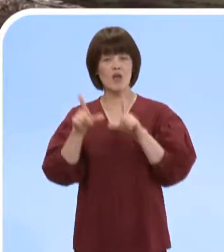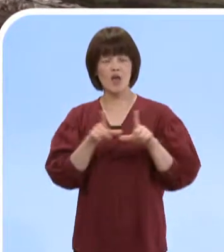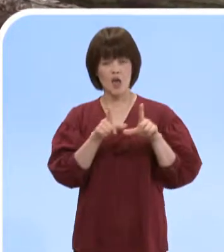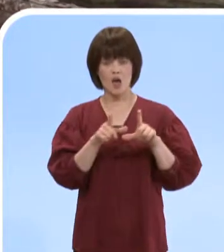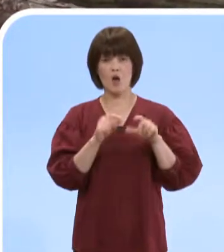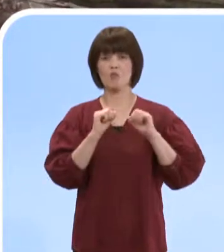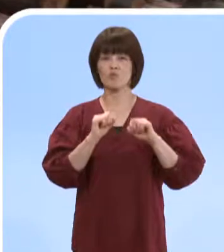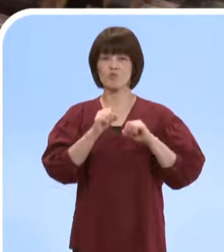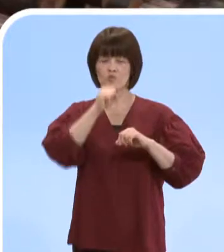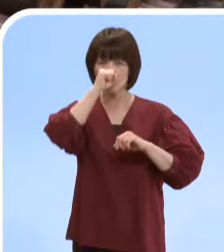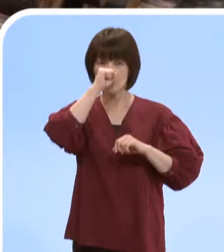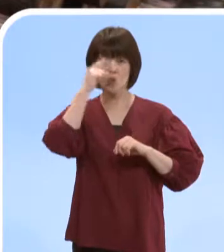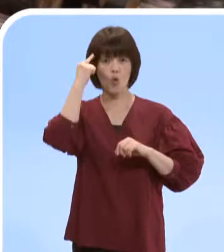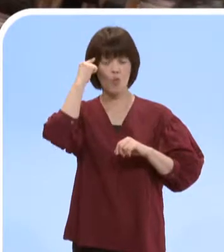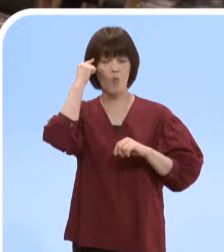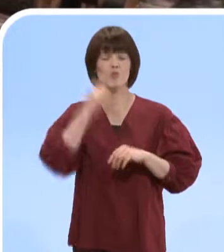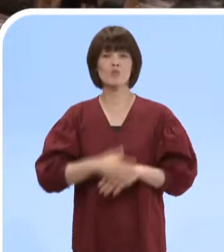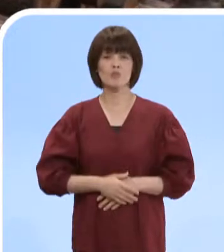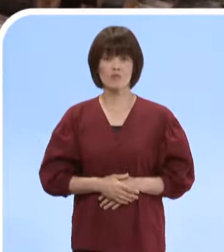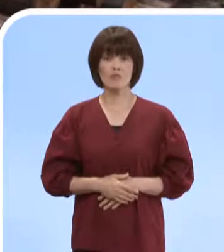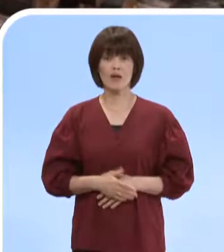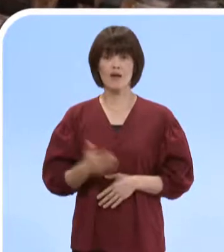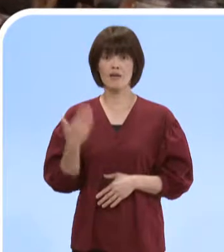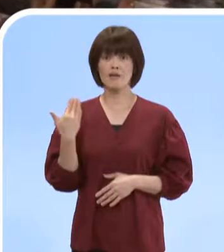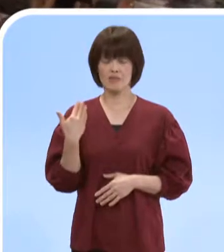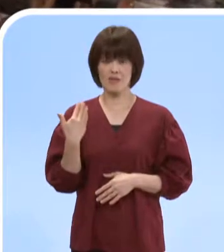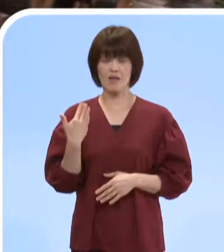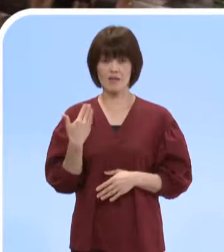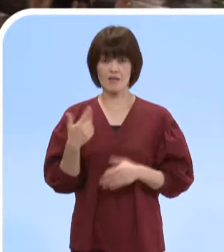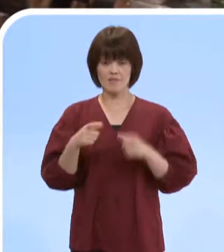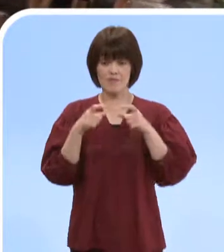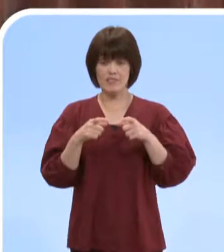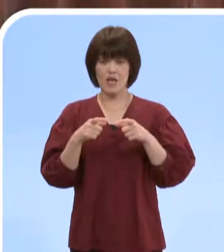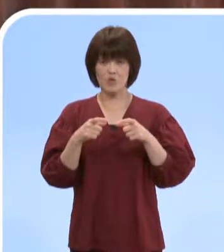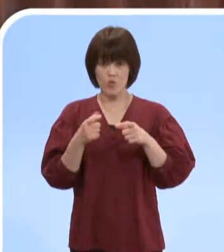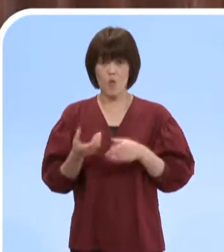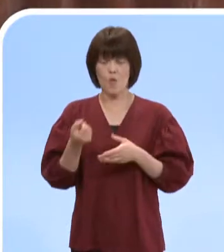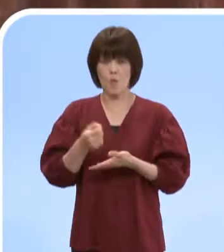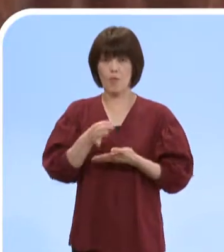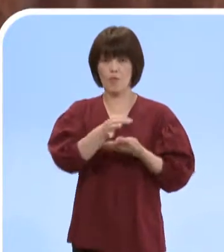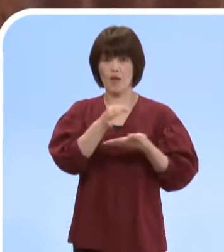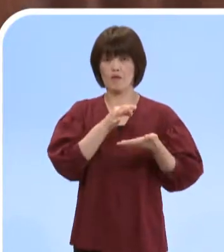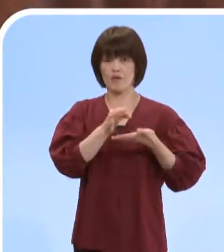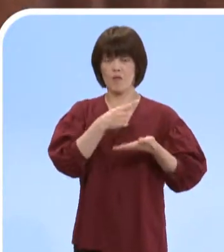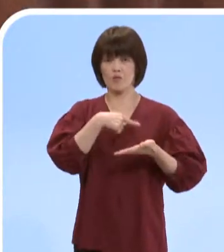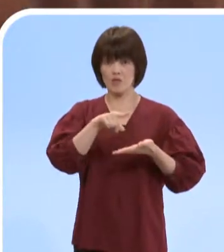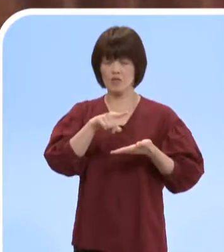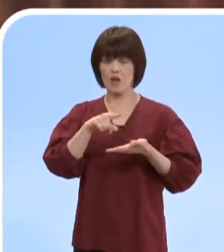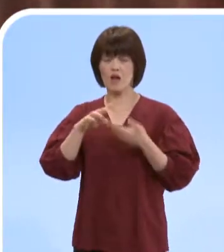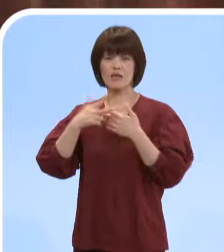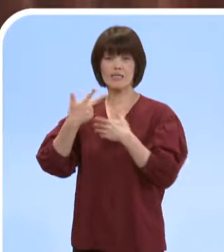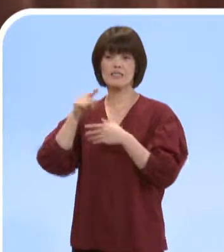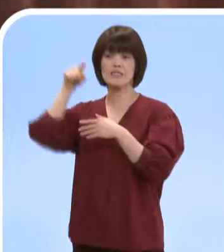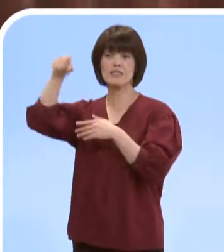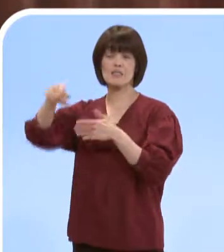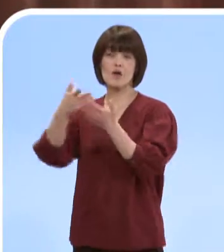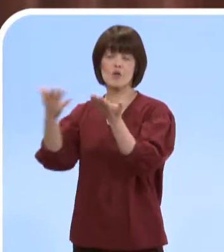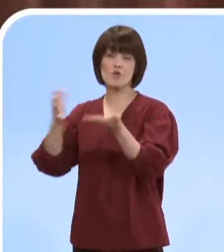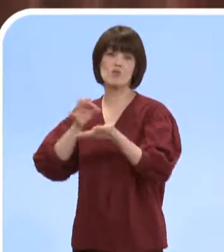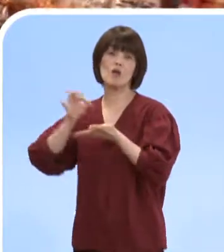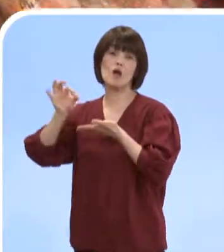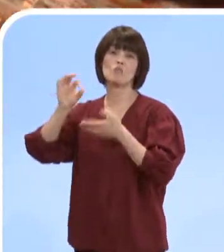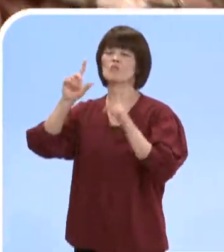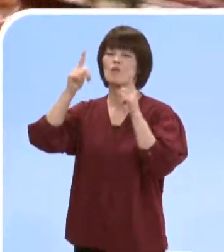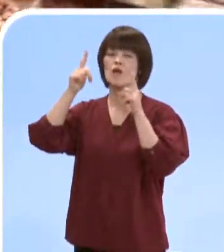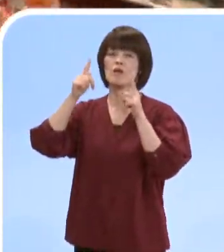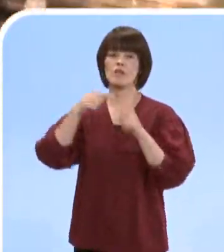はいい試みだと思います。 先ほども里山県使ったんですけども、大手のスーパーに行くわけではなくて地域のそのスーパーと